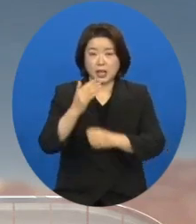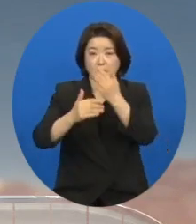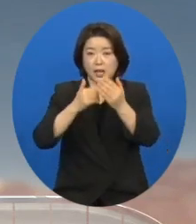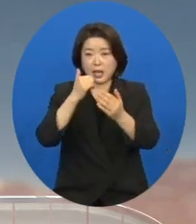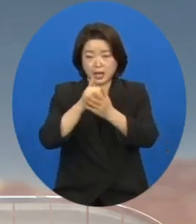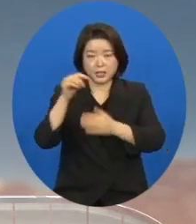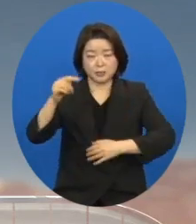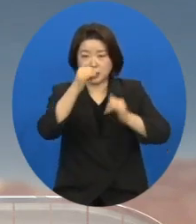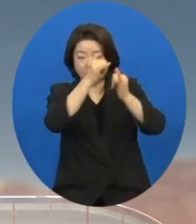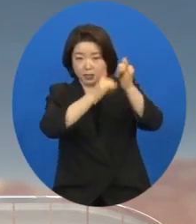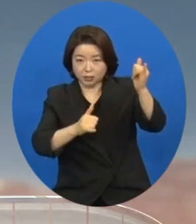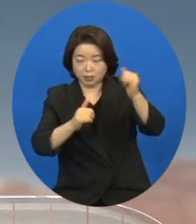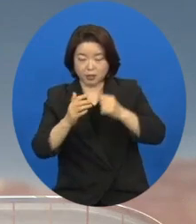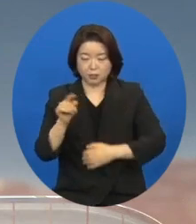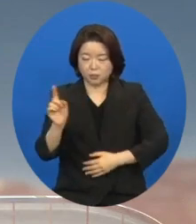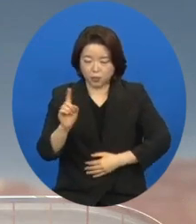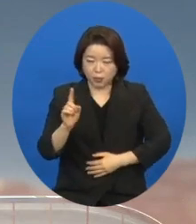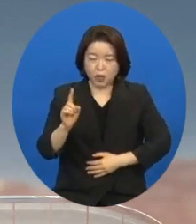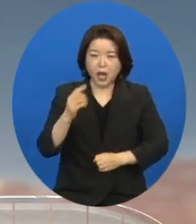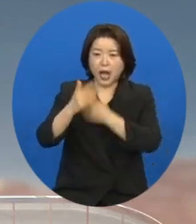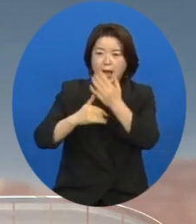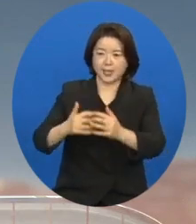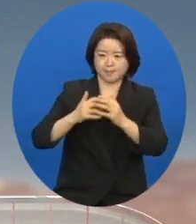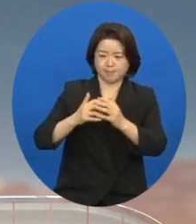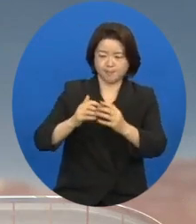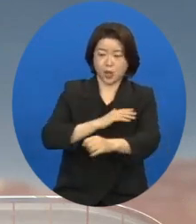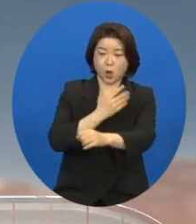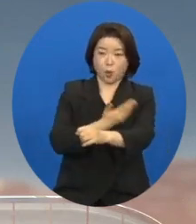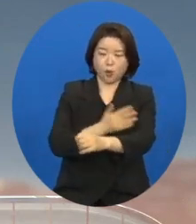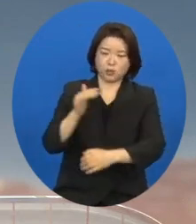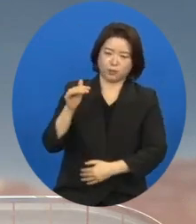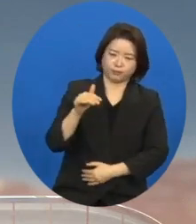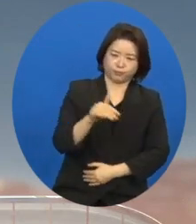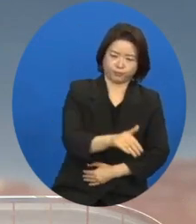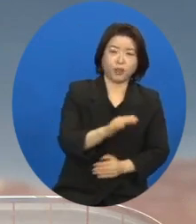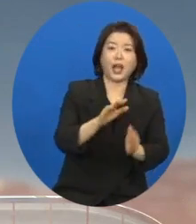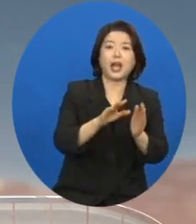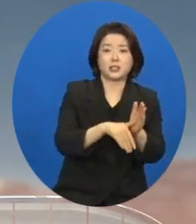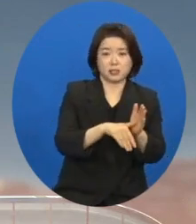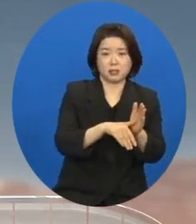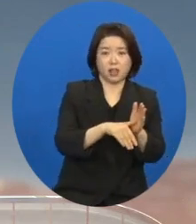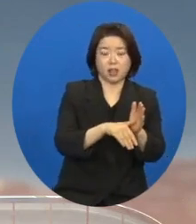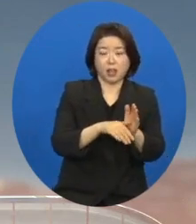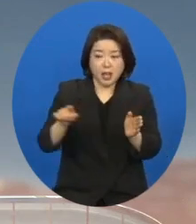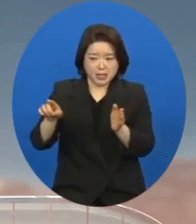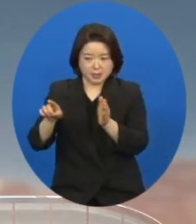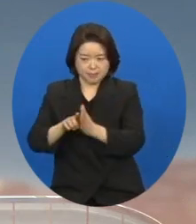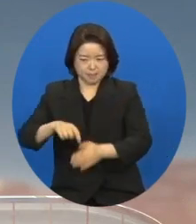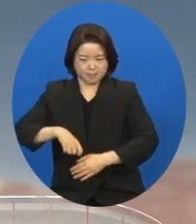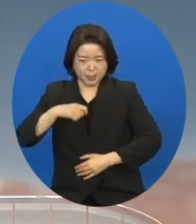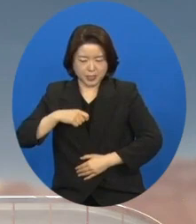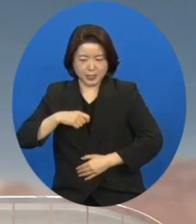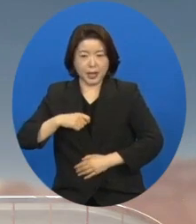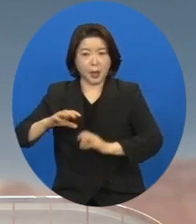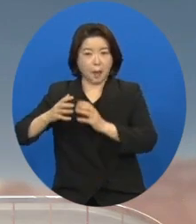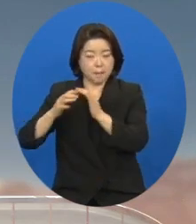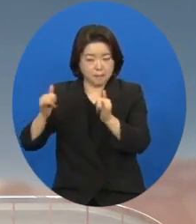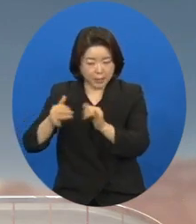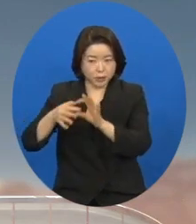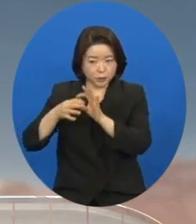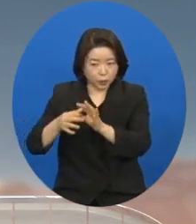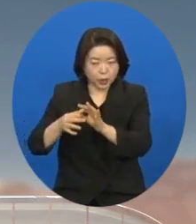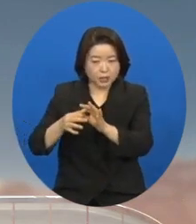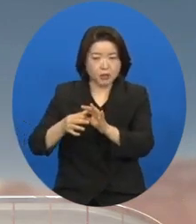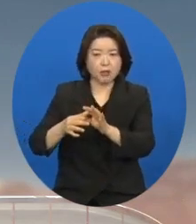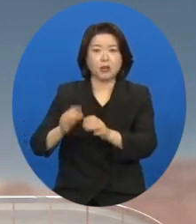추락했을 때 그리고 다시 역사가 전환이 되면서 그의 신실한 종들을 통해서 다시 회복시키시고 이것이 다시 추락이 되고 이것이